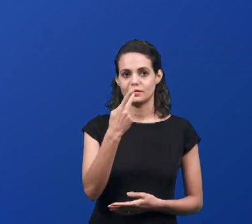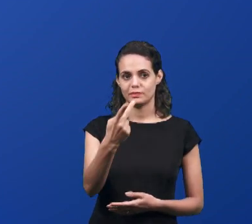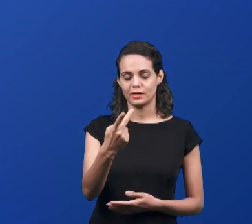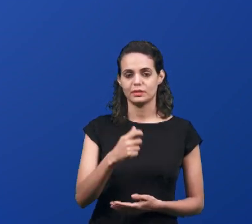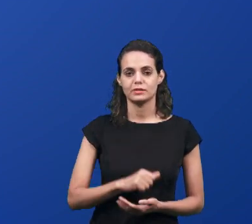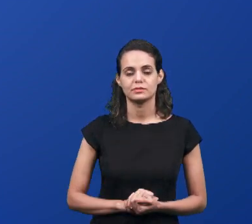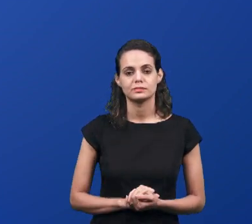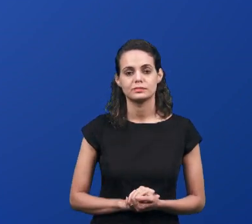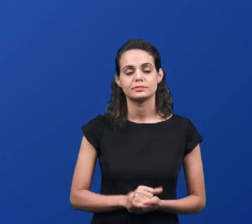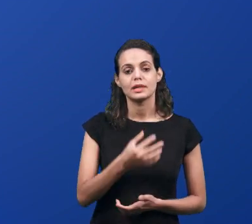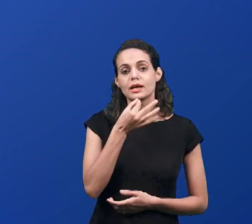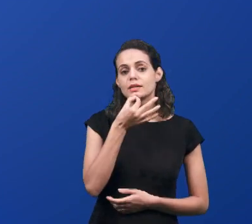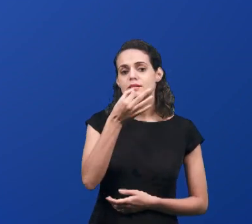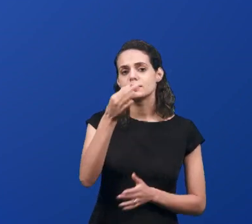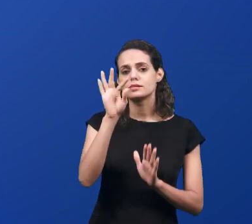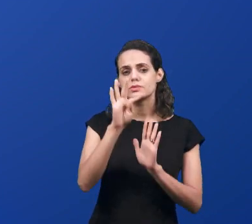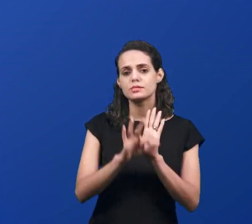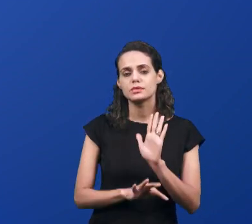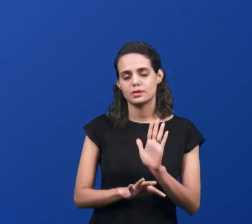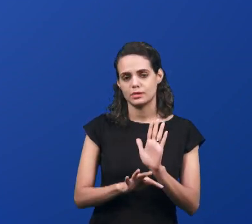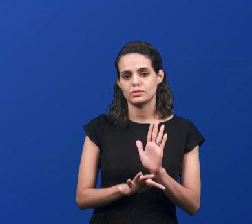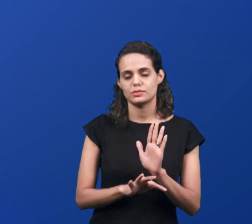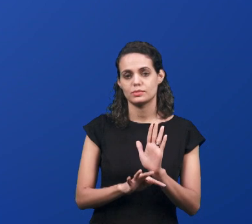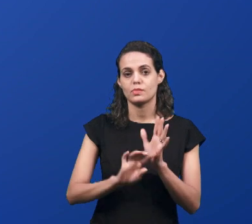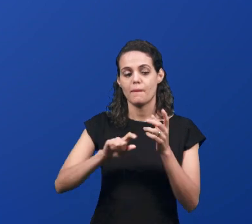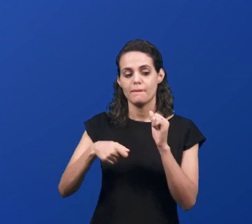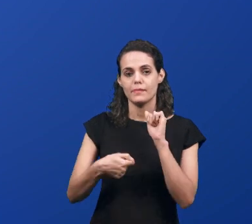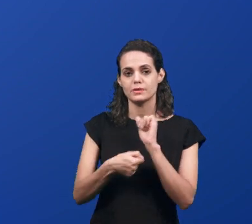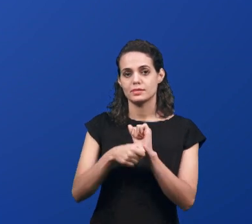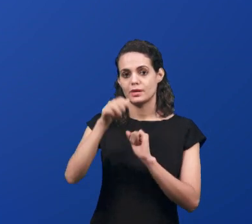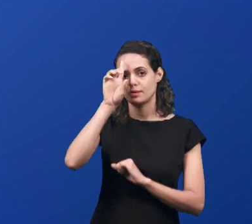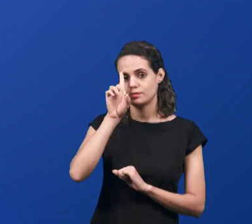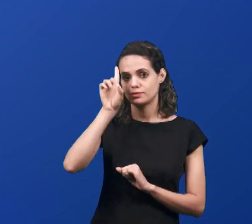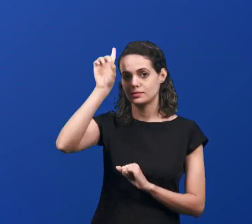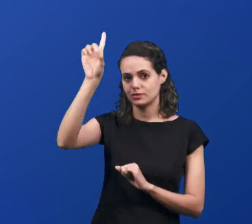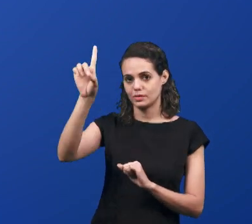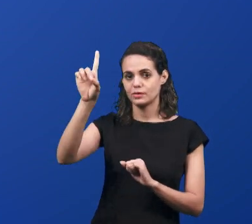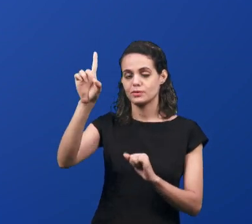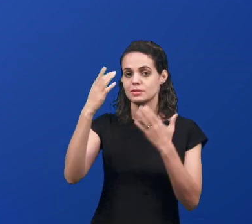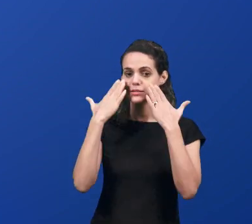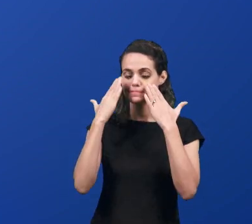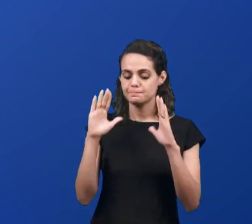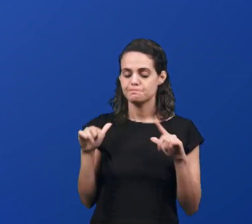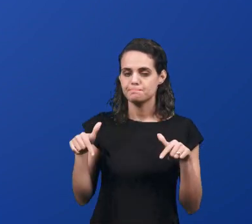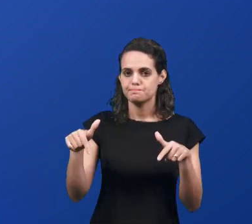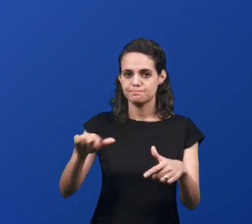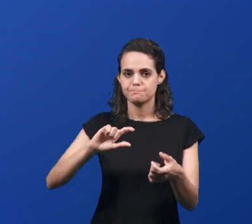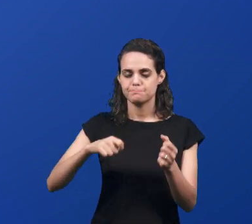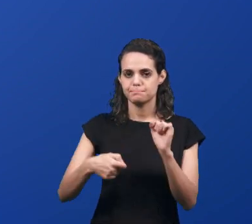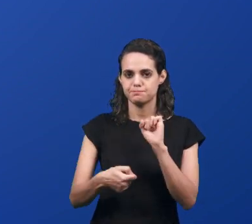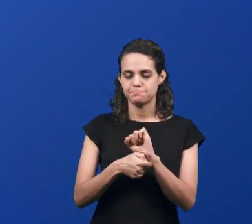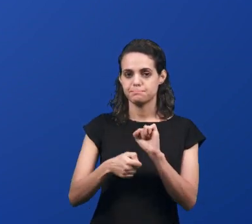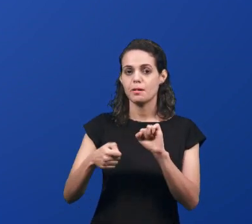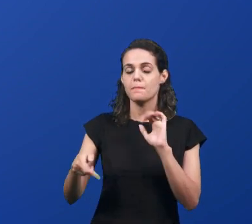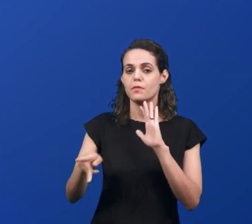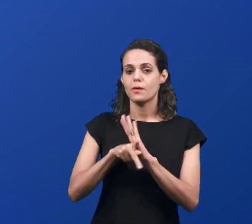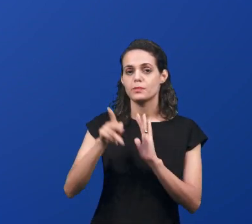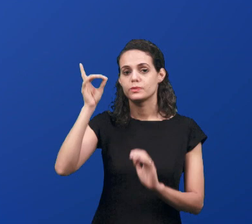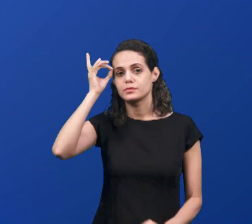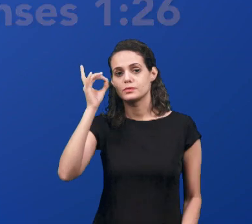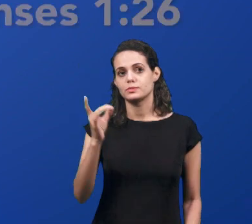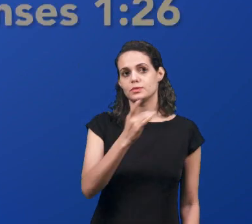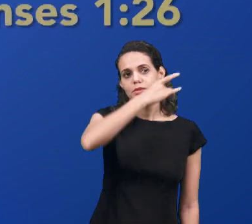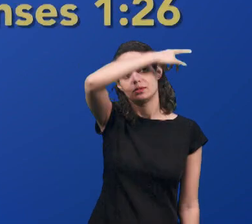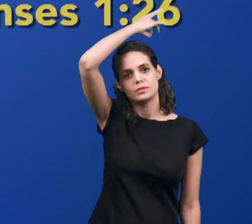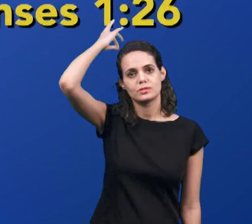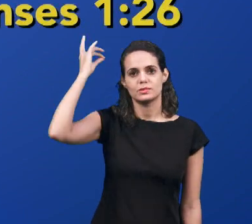le mystère et la manifestation du mystère du Saint-Esprit. » Le texte se trouve en